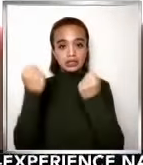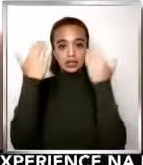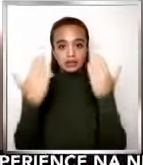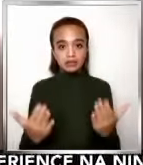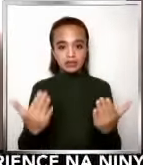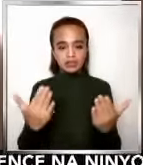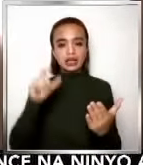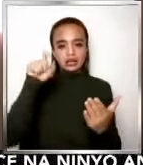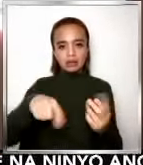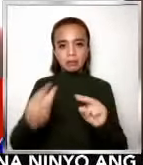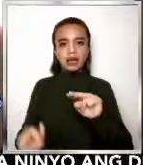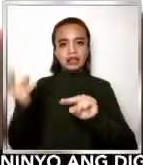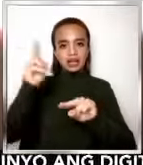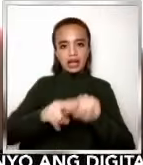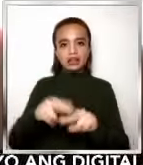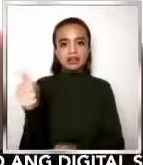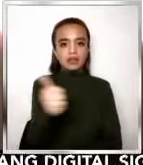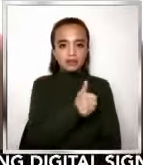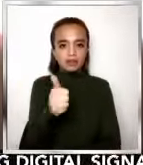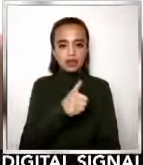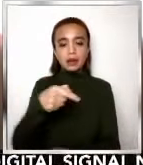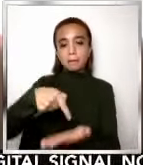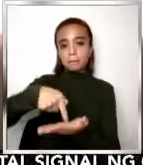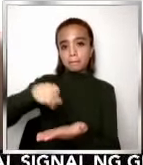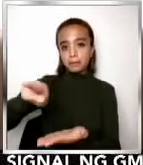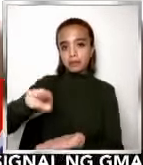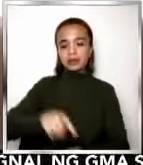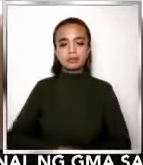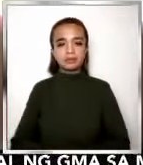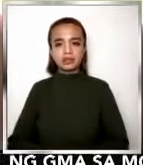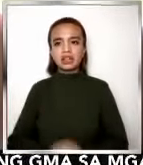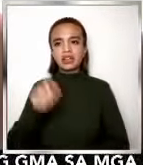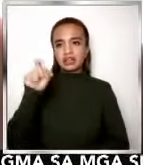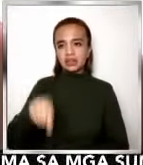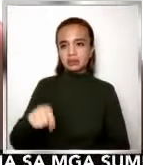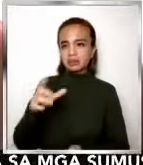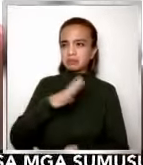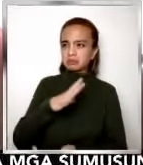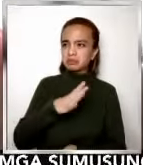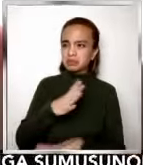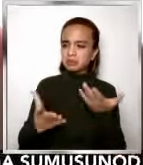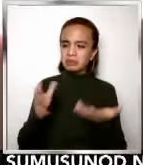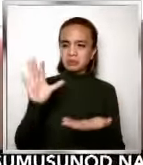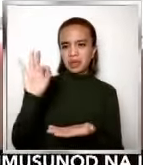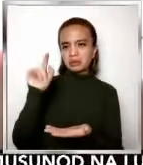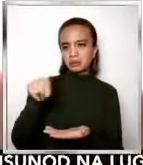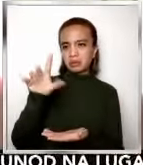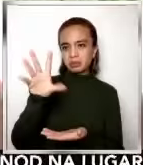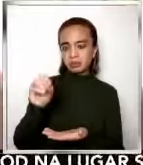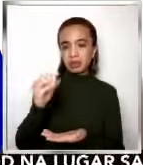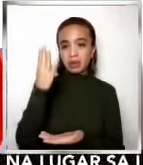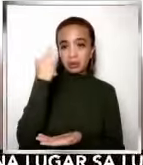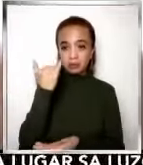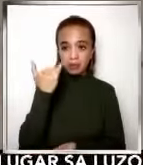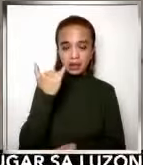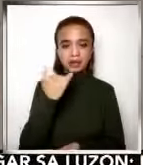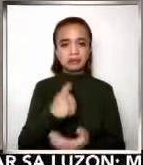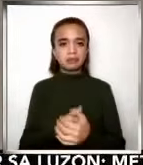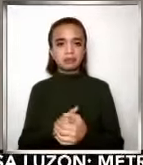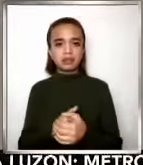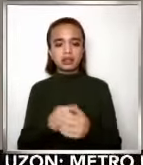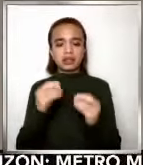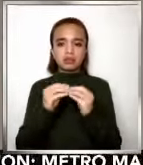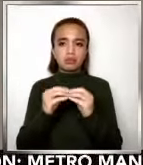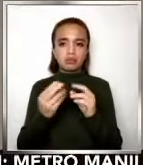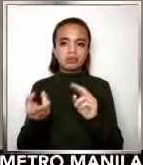Kahit yung 9 na minimum, magiging 10 na lang po sana. Okay na po yun. Para medyo dagdag kita naman po. Ayon